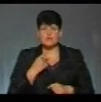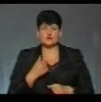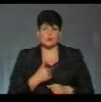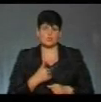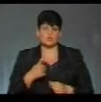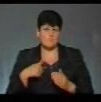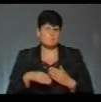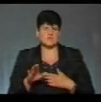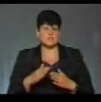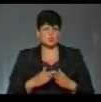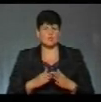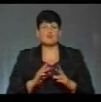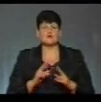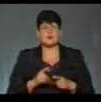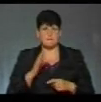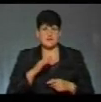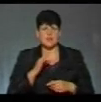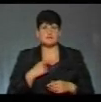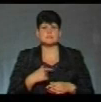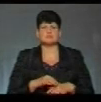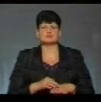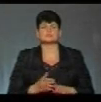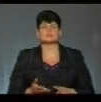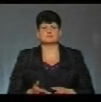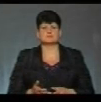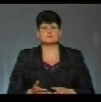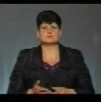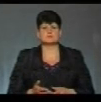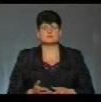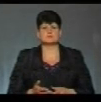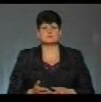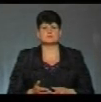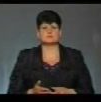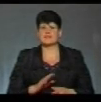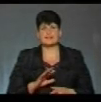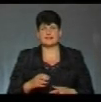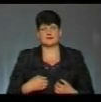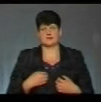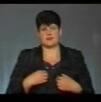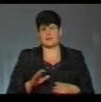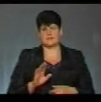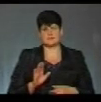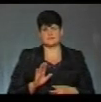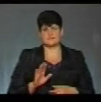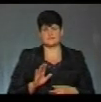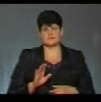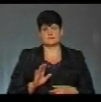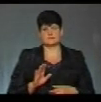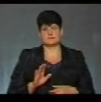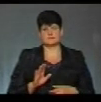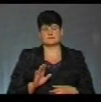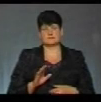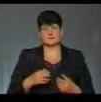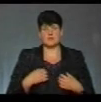з дому, як реагувати батькам? Що їм робити тоді? Не лякатися, не включати